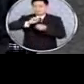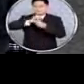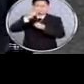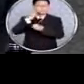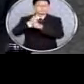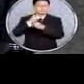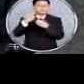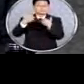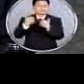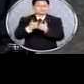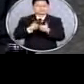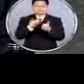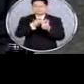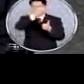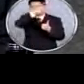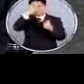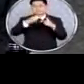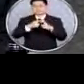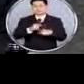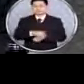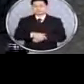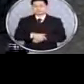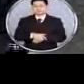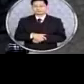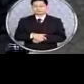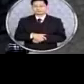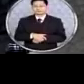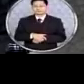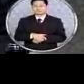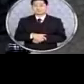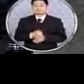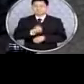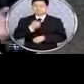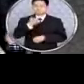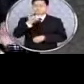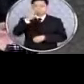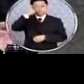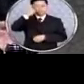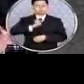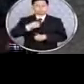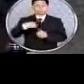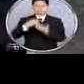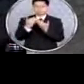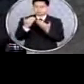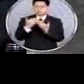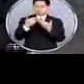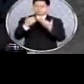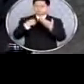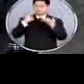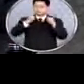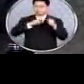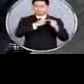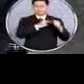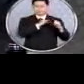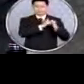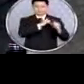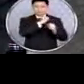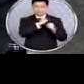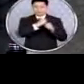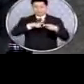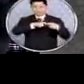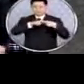会，让这些年轻人能够真正感受得出来，他的教育跟他的就业市场是结合起来